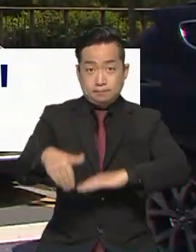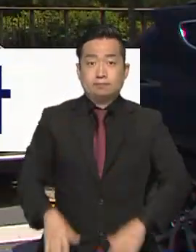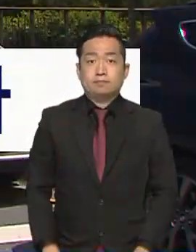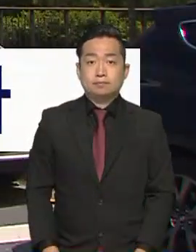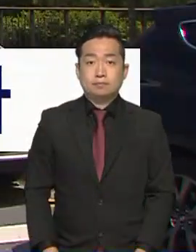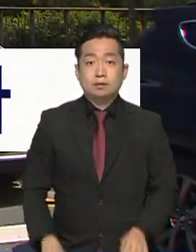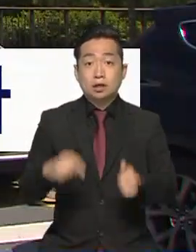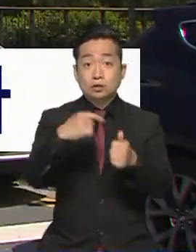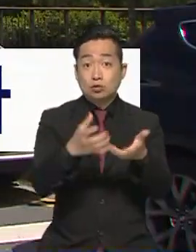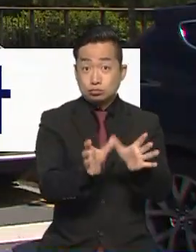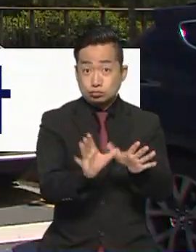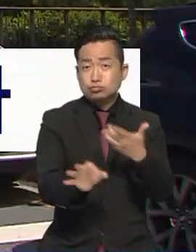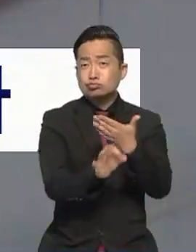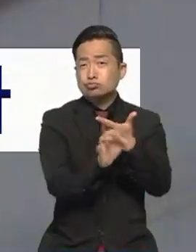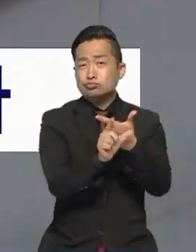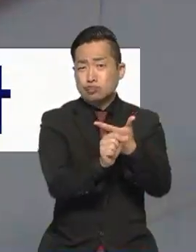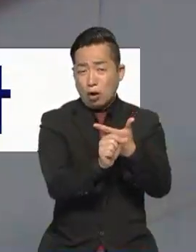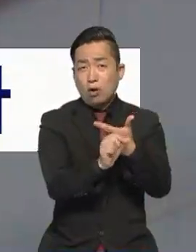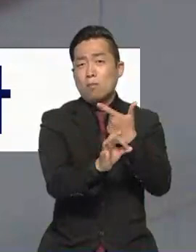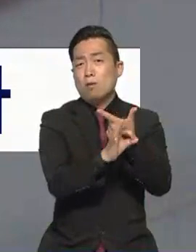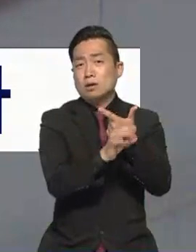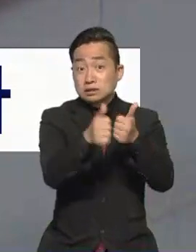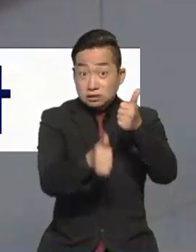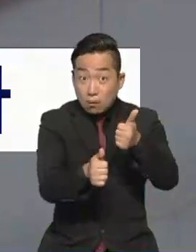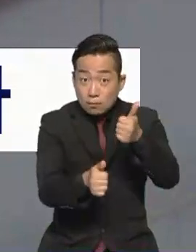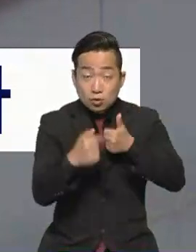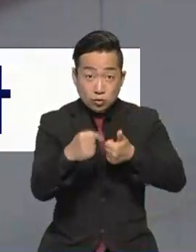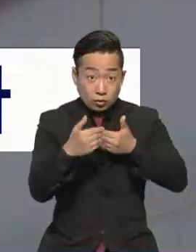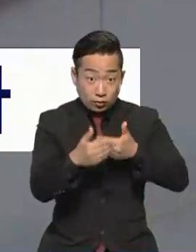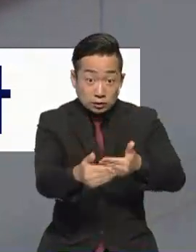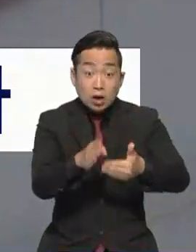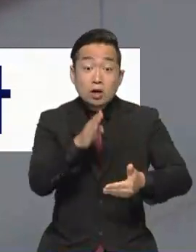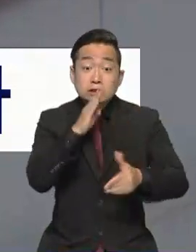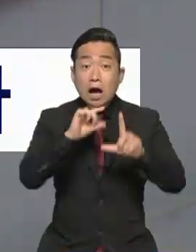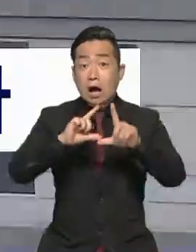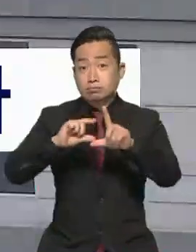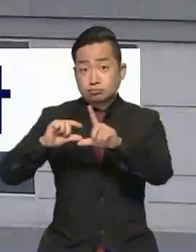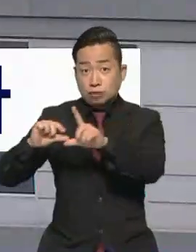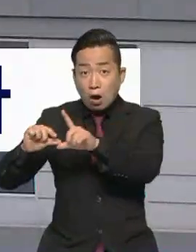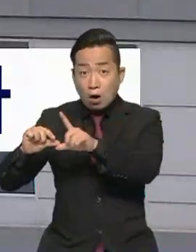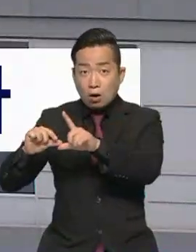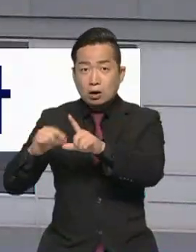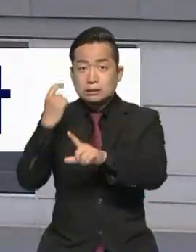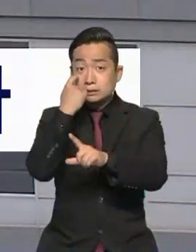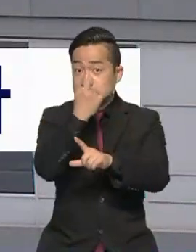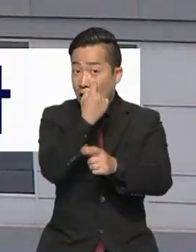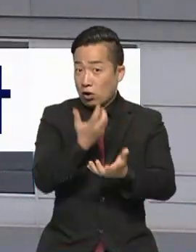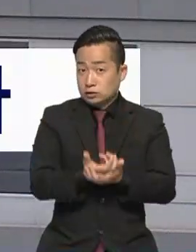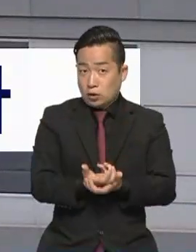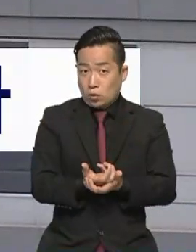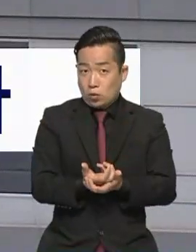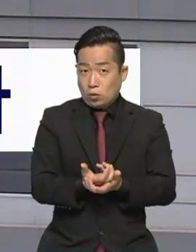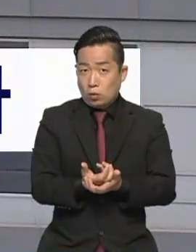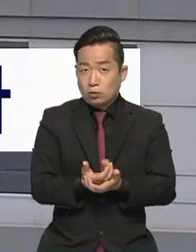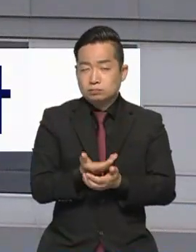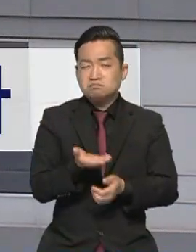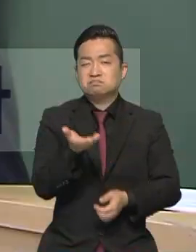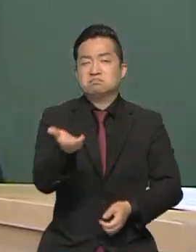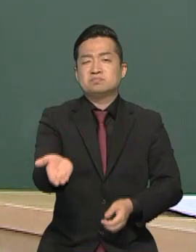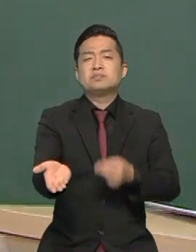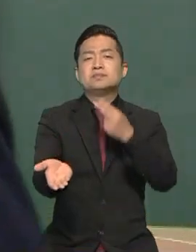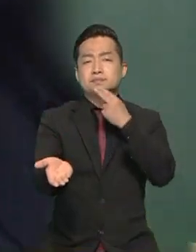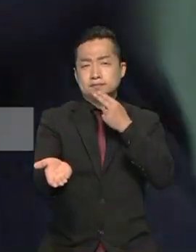하지만 교육부는 6월 모의평가에서 교육과정 밖 출제 비율 등 구체적인 근거 자료는 전혀 제시하지